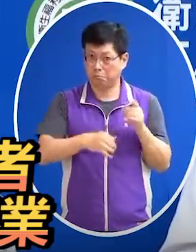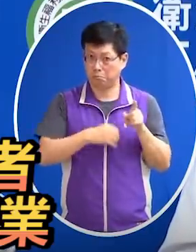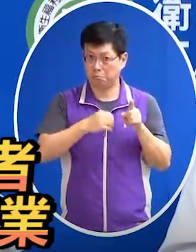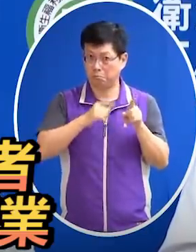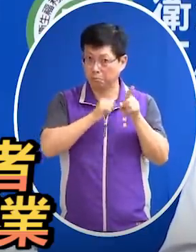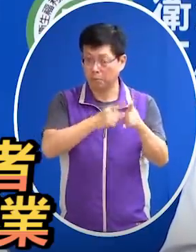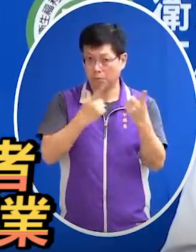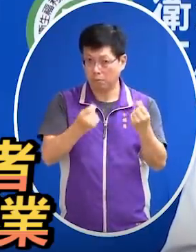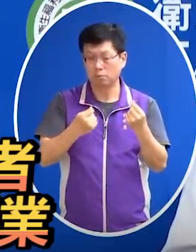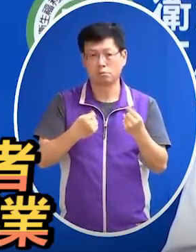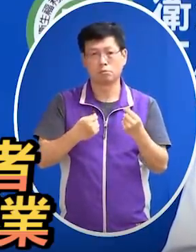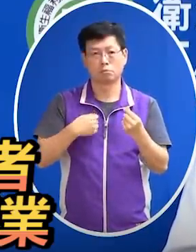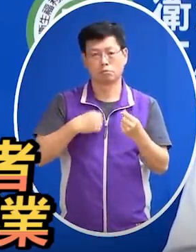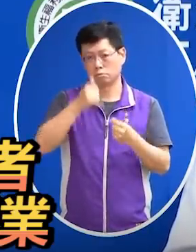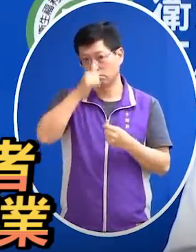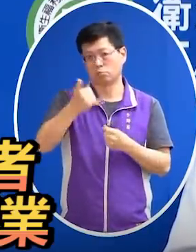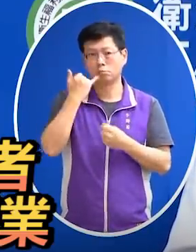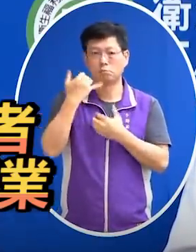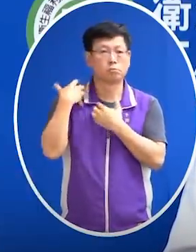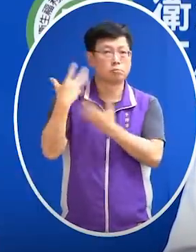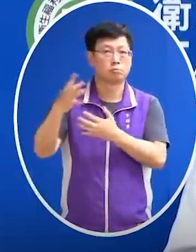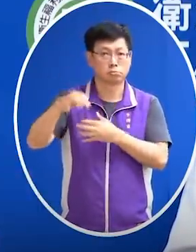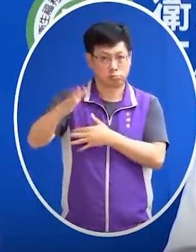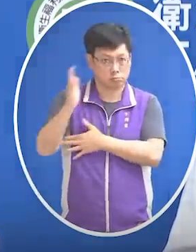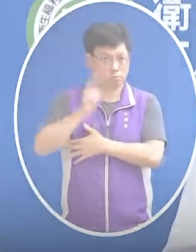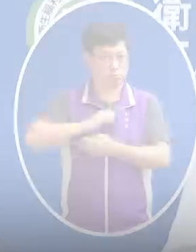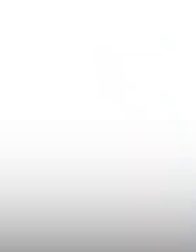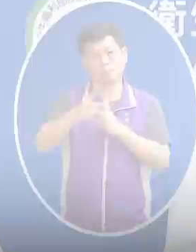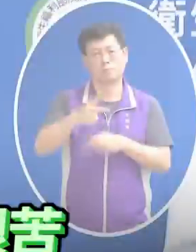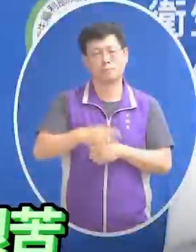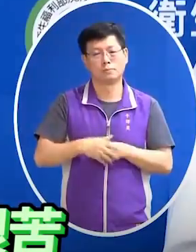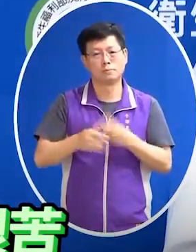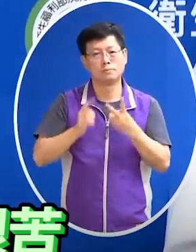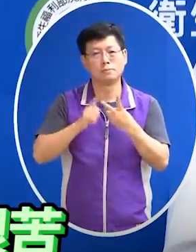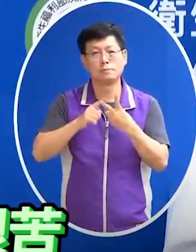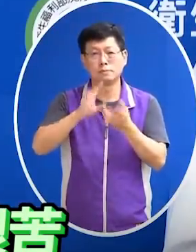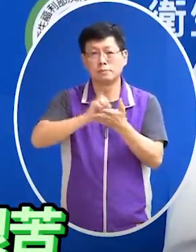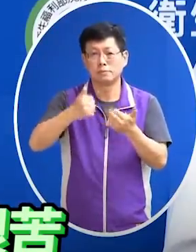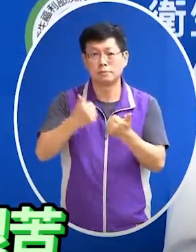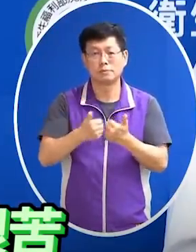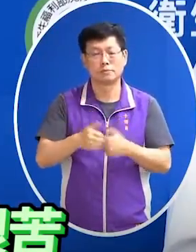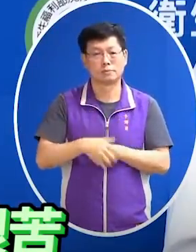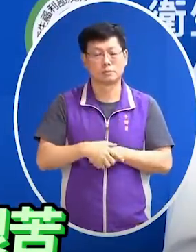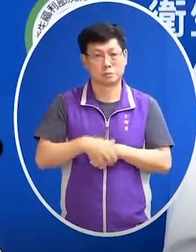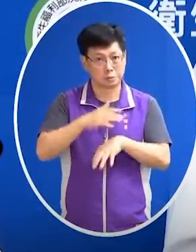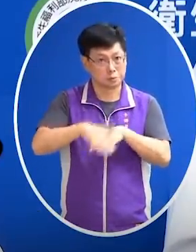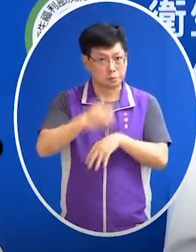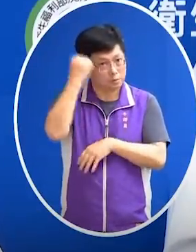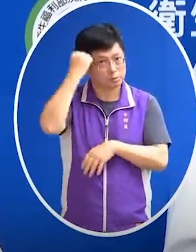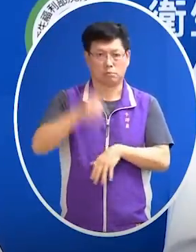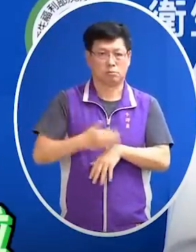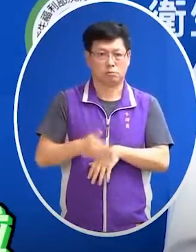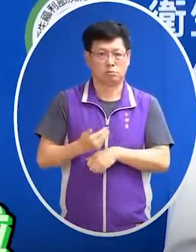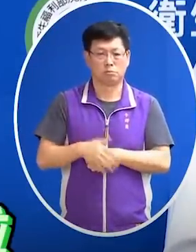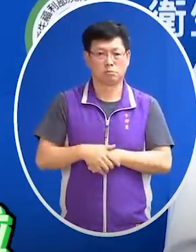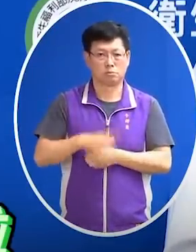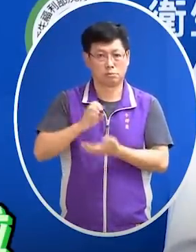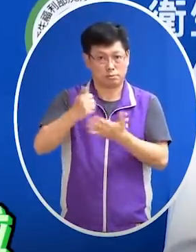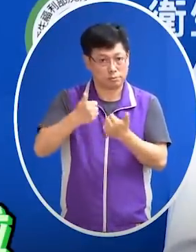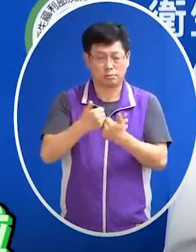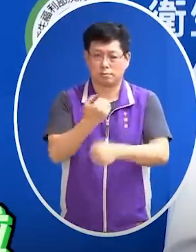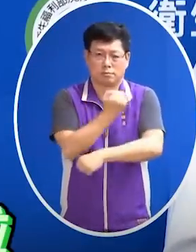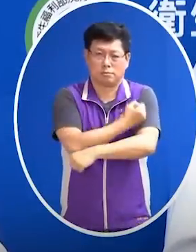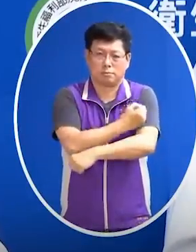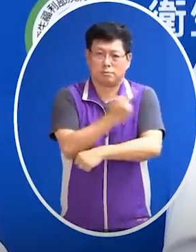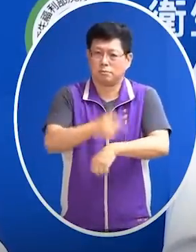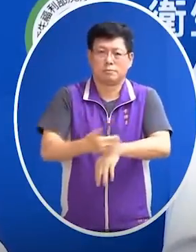疫的规定，那基本上我们就让地方政府来做决定。记者会你说会不会很苦？不会，记者会不会